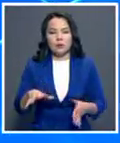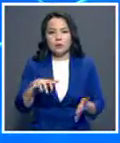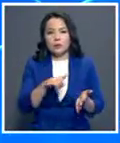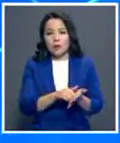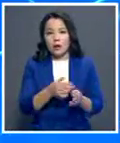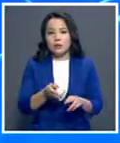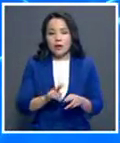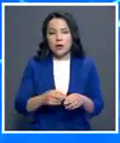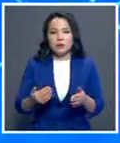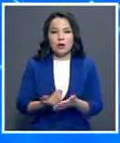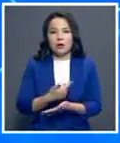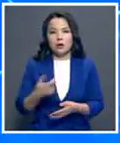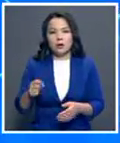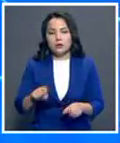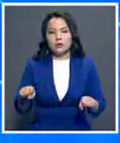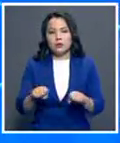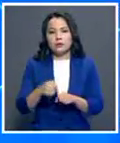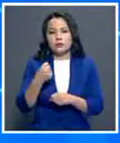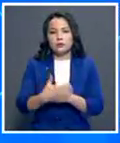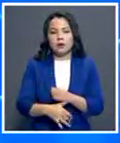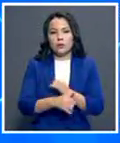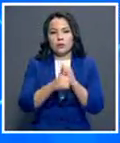жаңа орталық есебінен қуатын ұлғайтты.